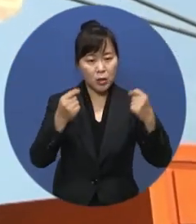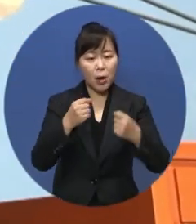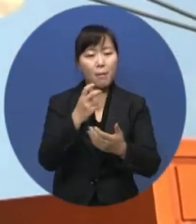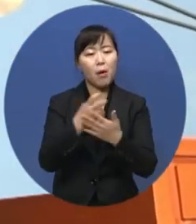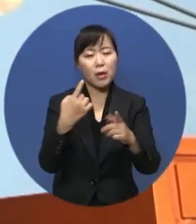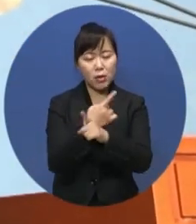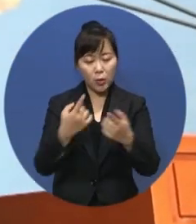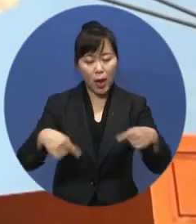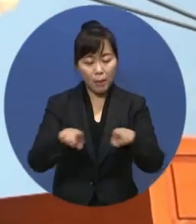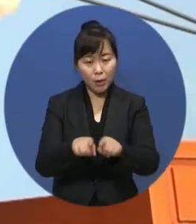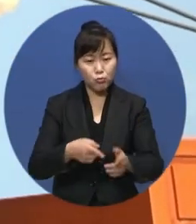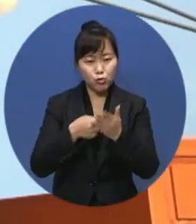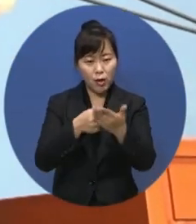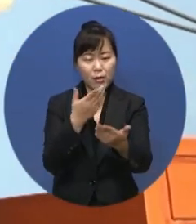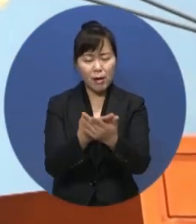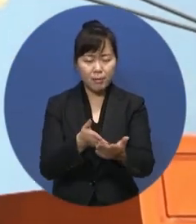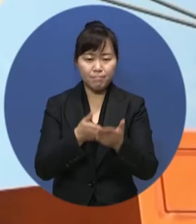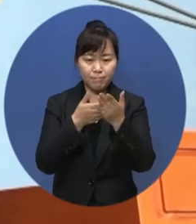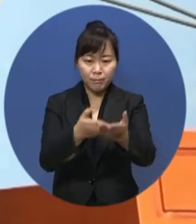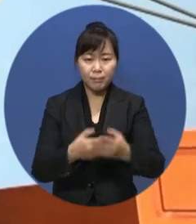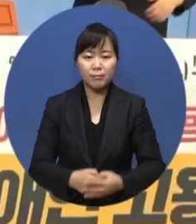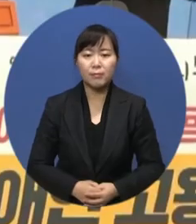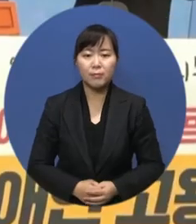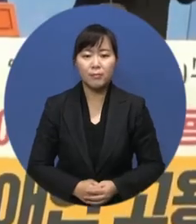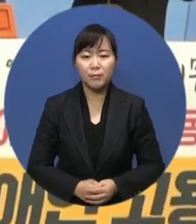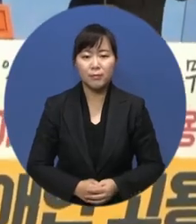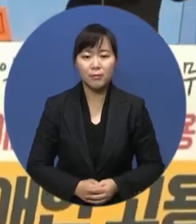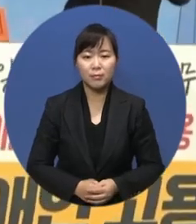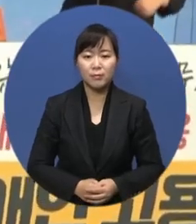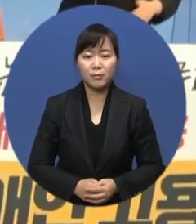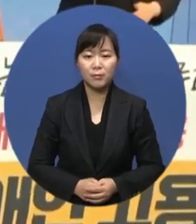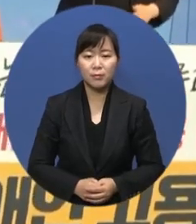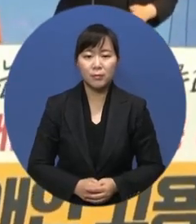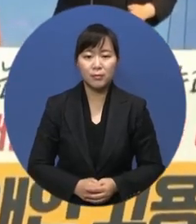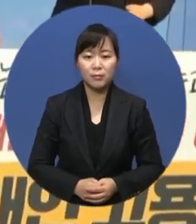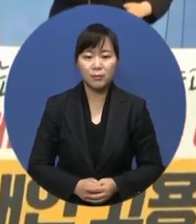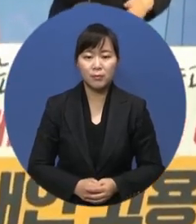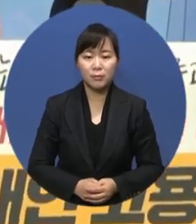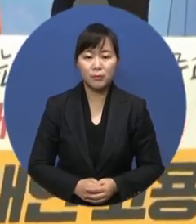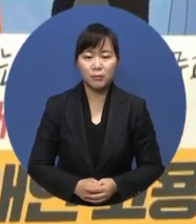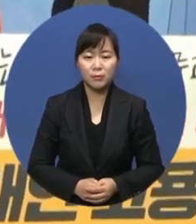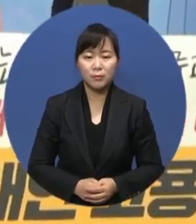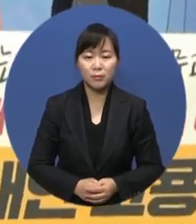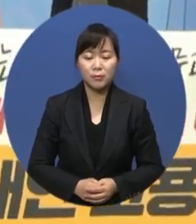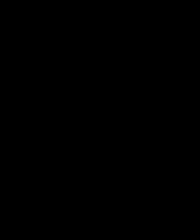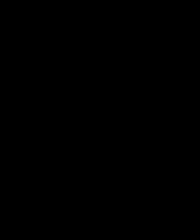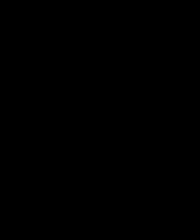개정도 함께 추진해 달라고 촉구했습니다. 복지TV 뉴스 서정량입니다.